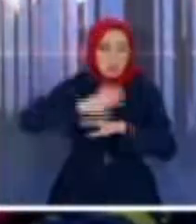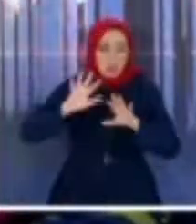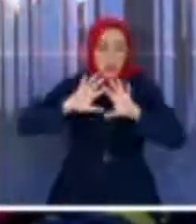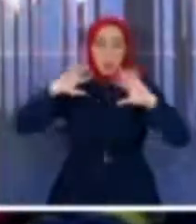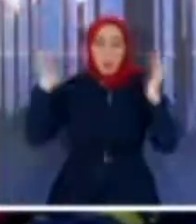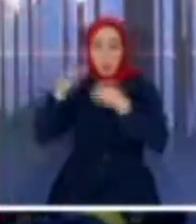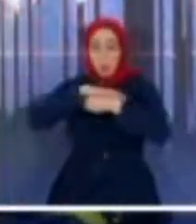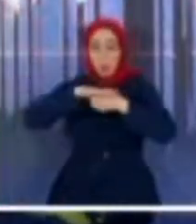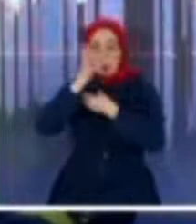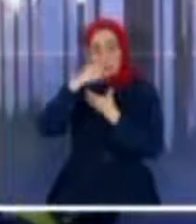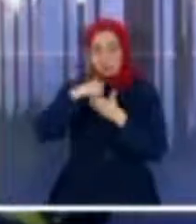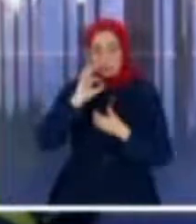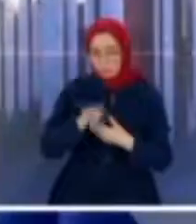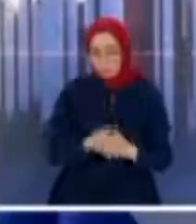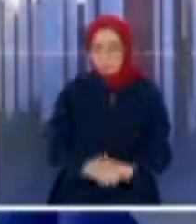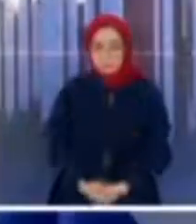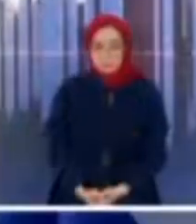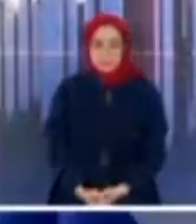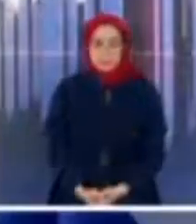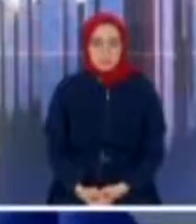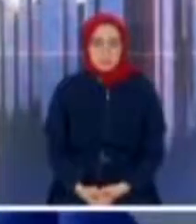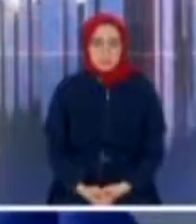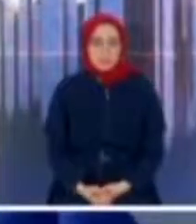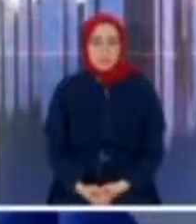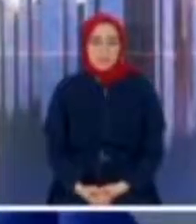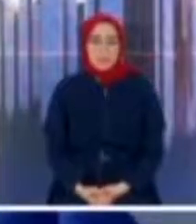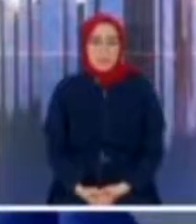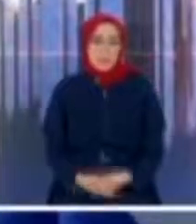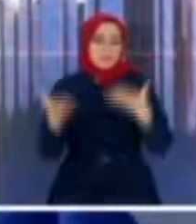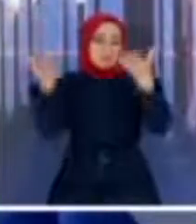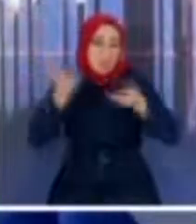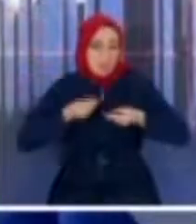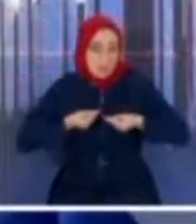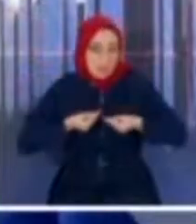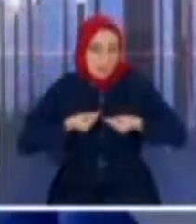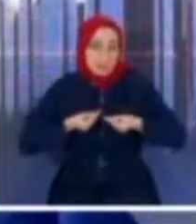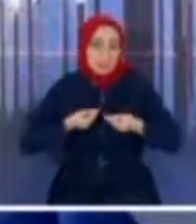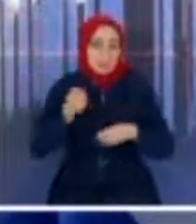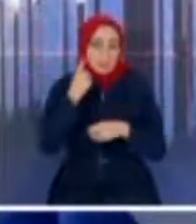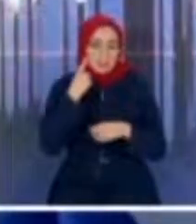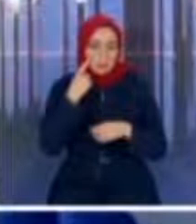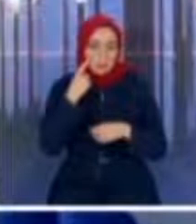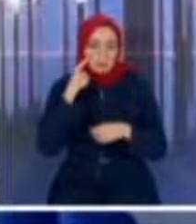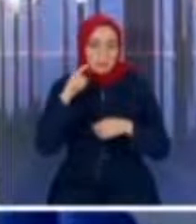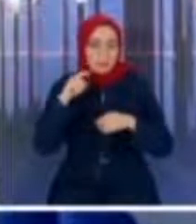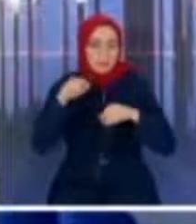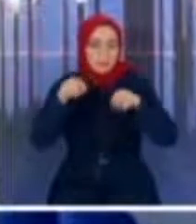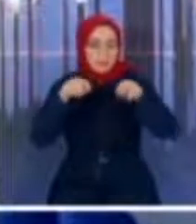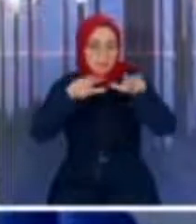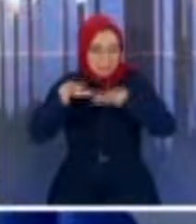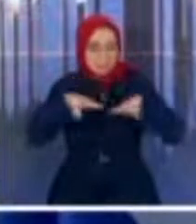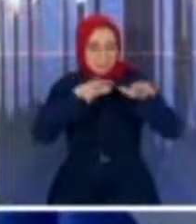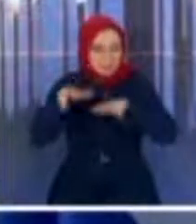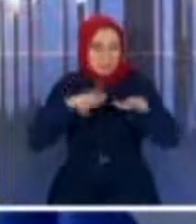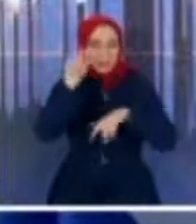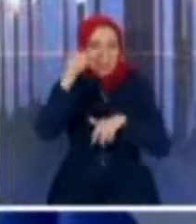يعطيك الصحة، كانت تعطي لزميلتك. مرحبا، انا يذولي شفتك برشا في الفيديوهات اللي قاعدين